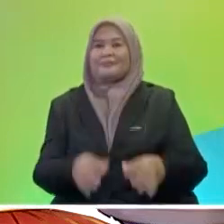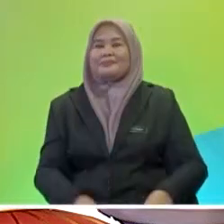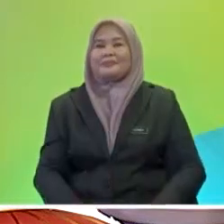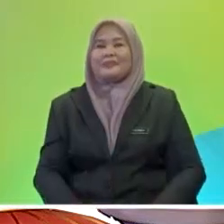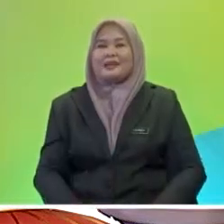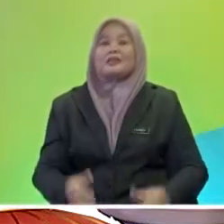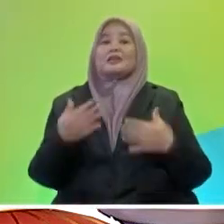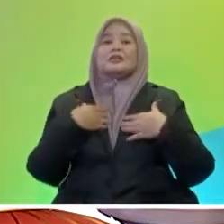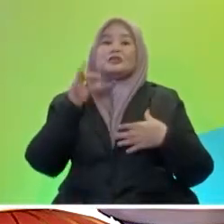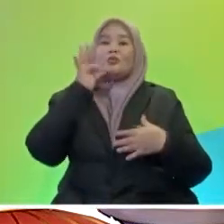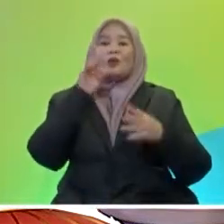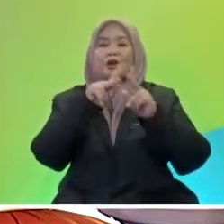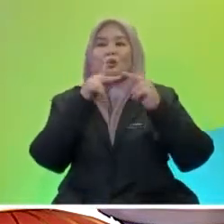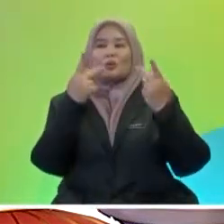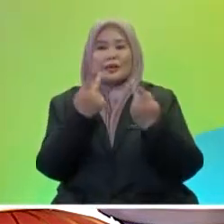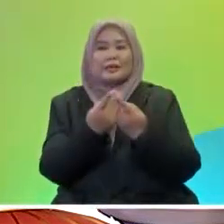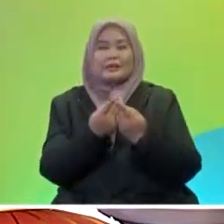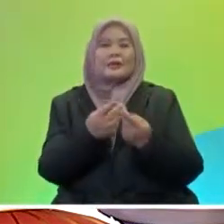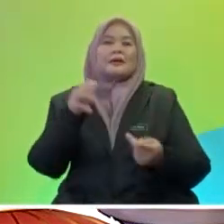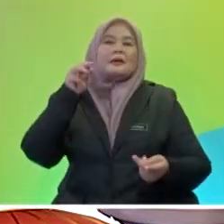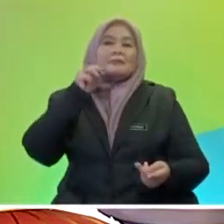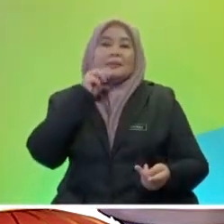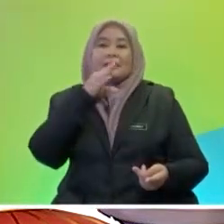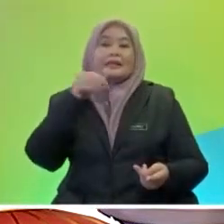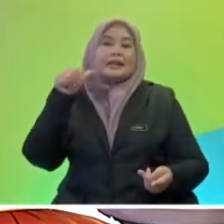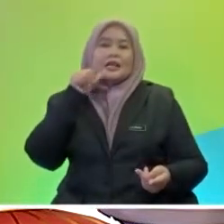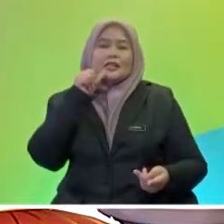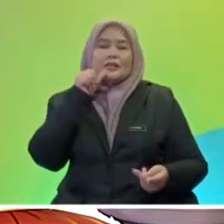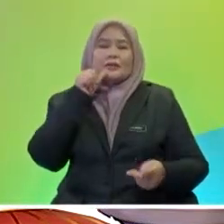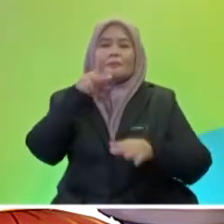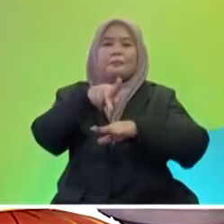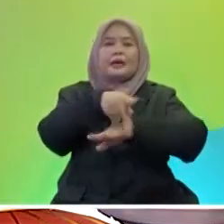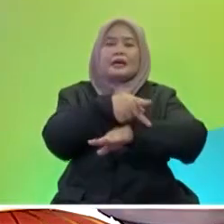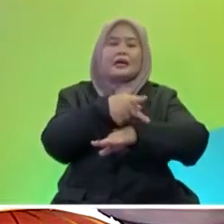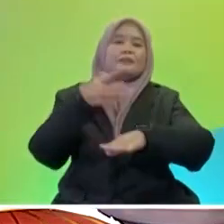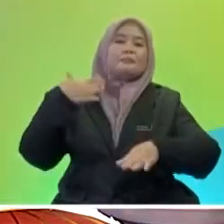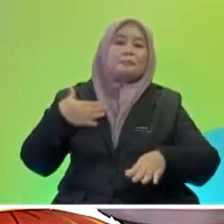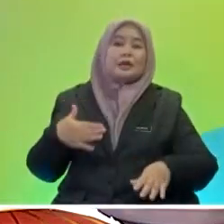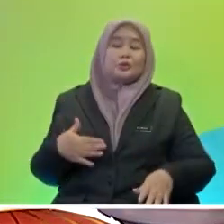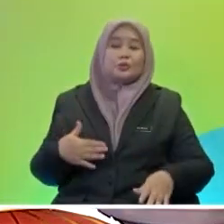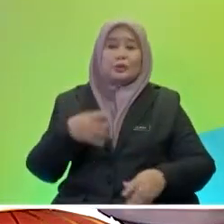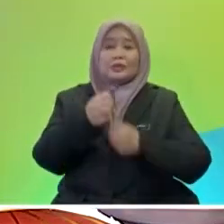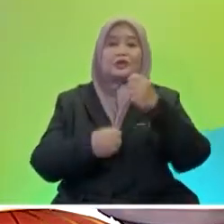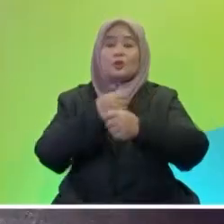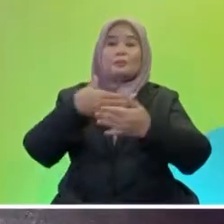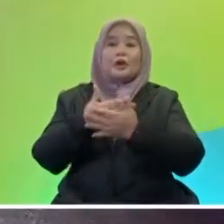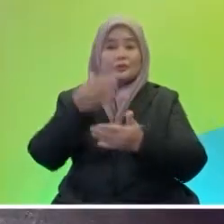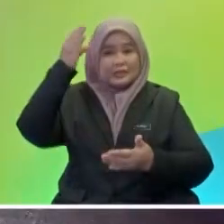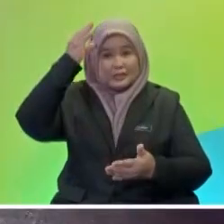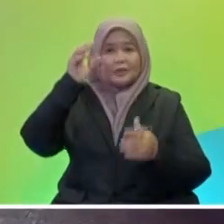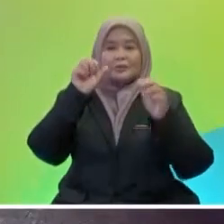sebuah keluarga Mimi dan juga Anis berpakaian perayaan tahu baru sini